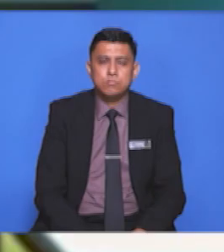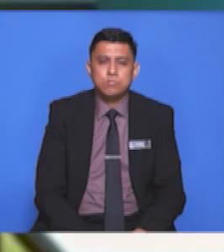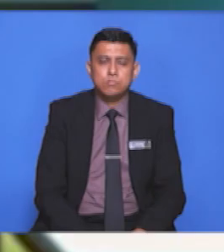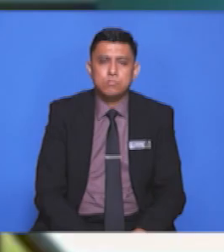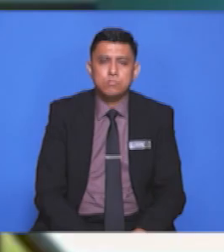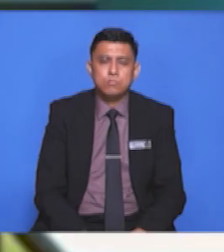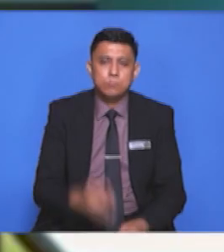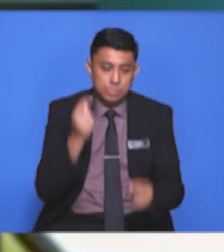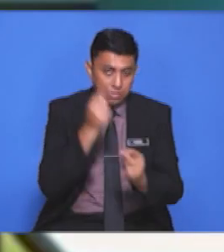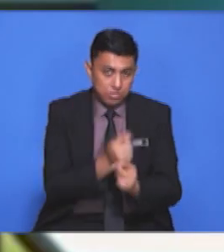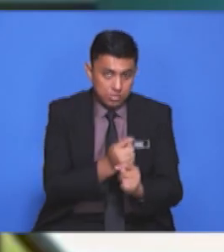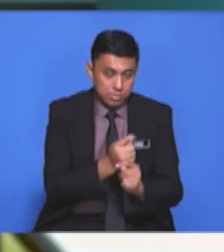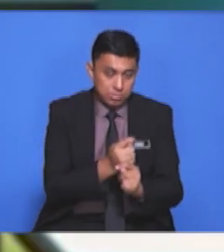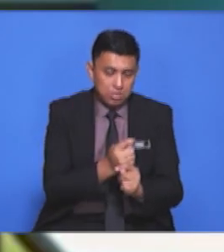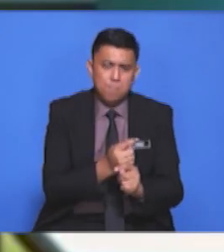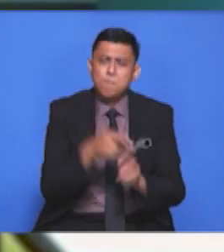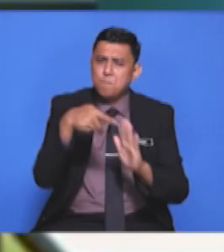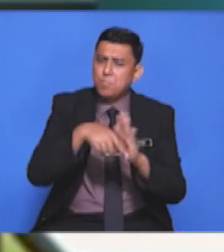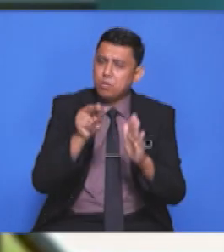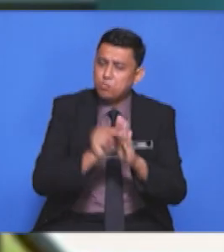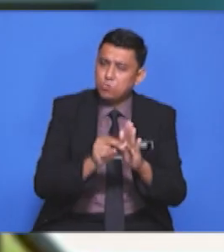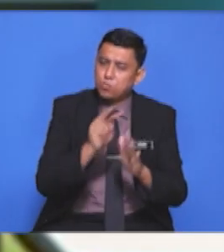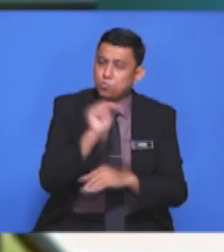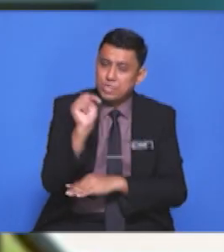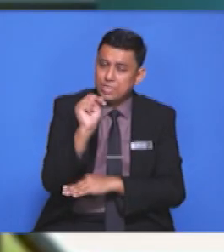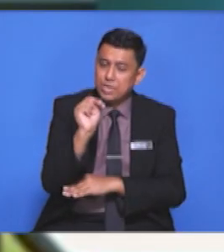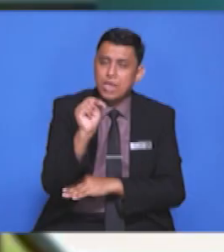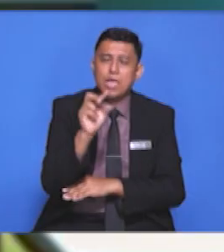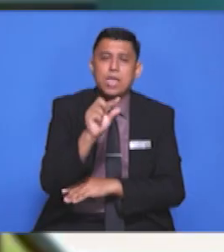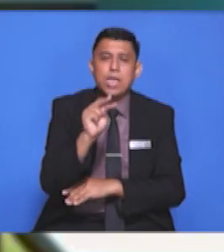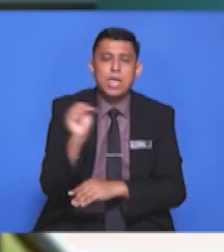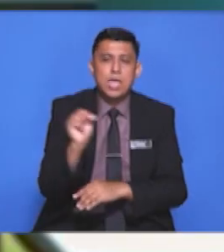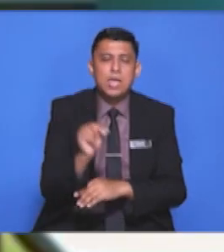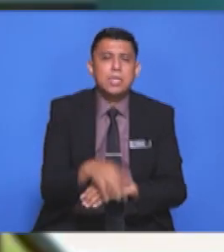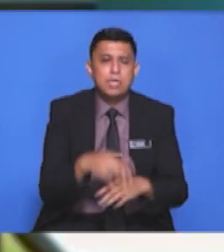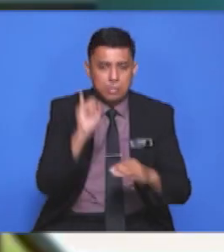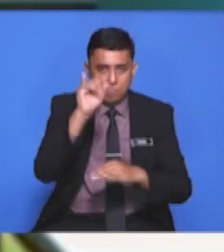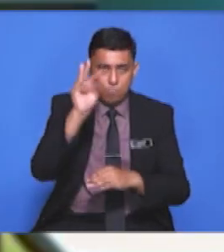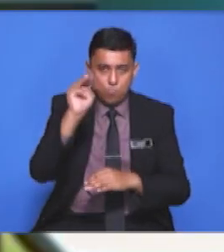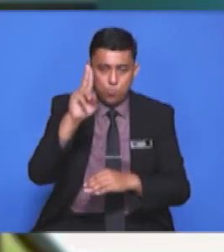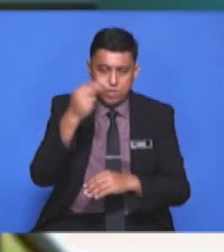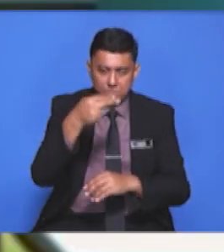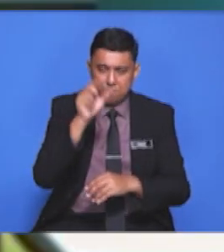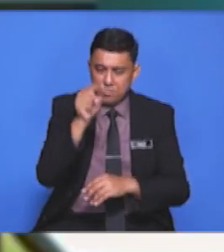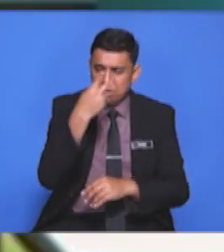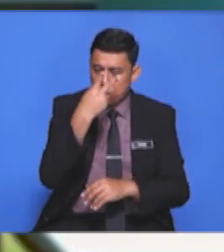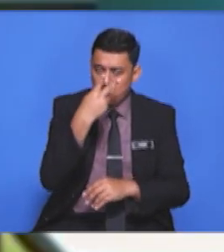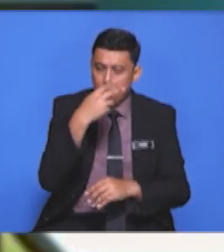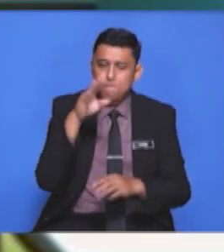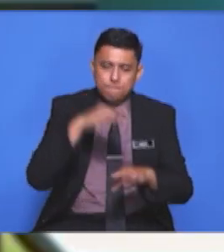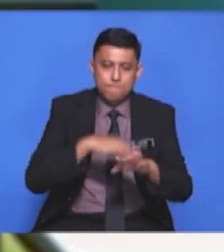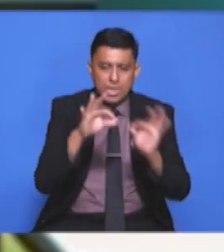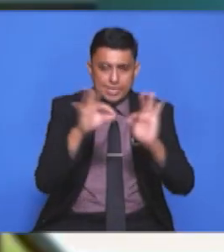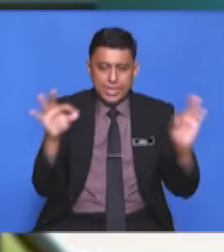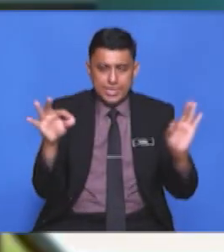ketepatan penggunaan imbuhan kepada kata dasar bergantung kepada konteks ayat Mari kita lihat